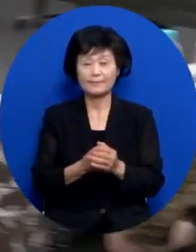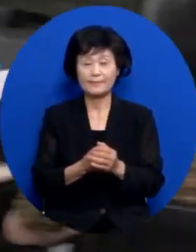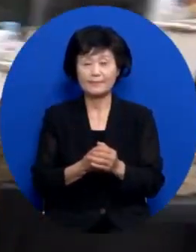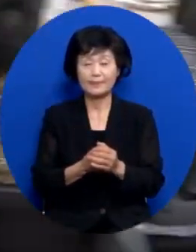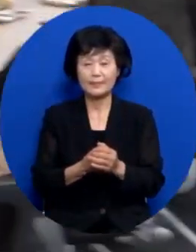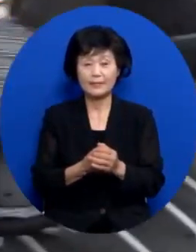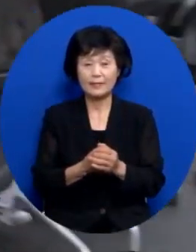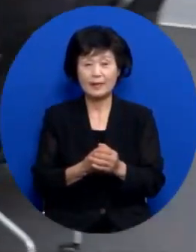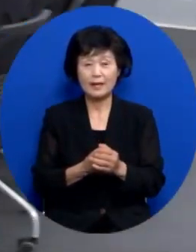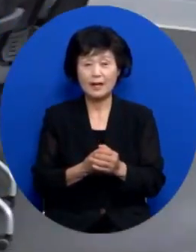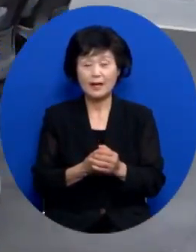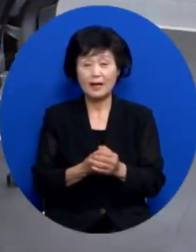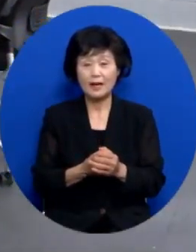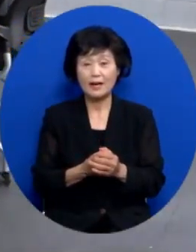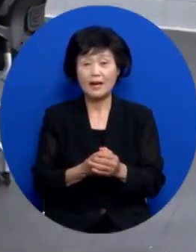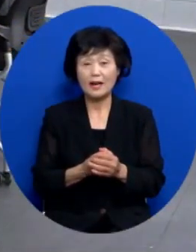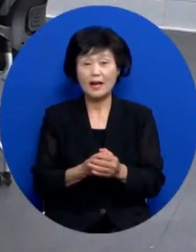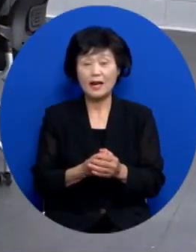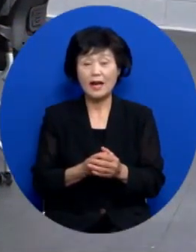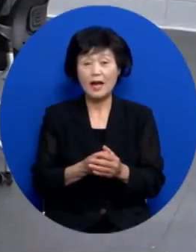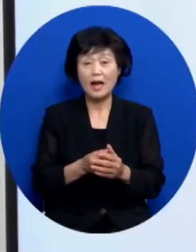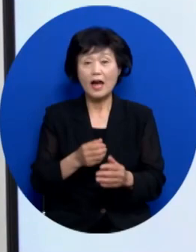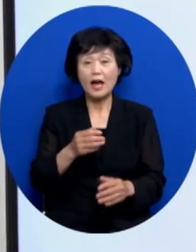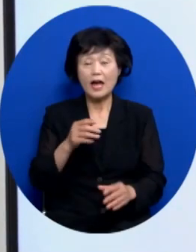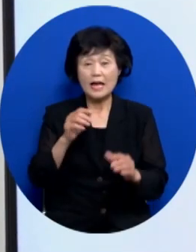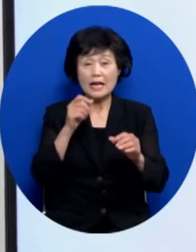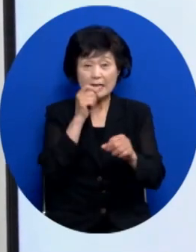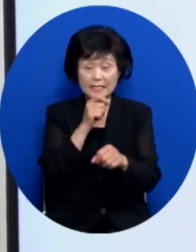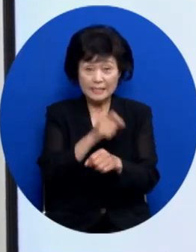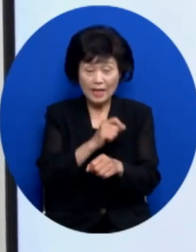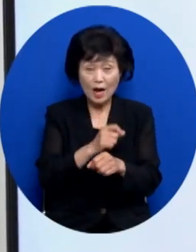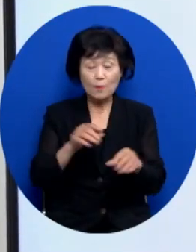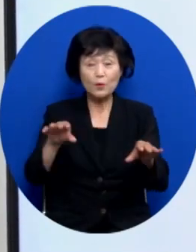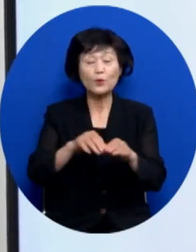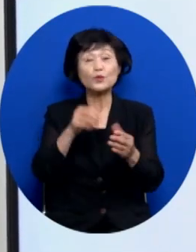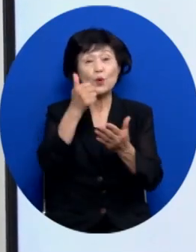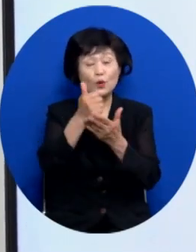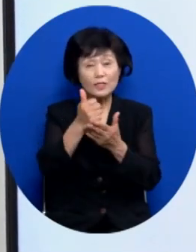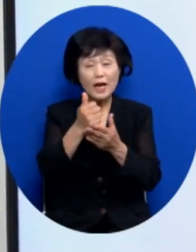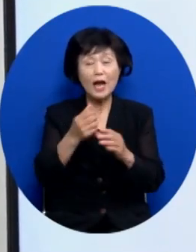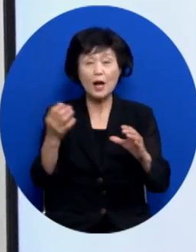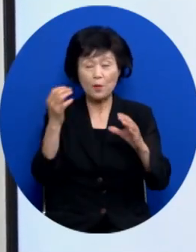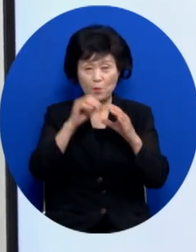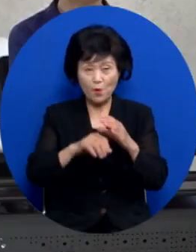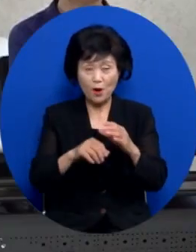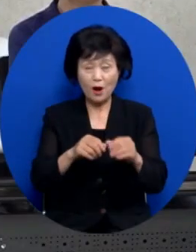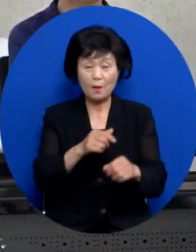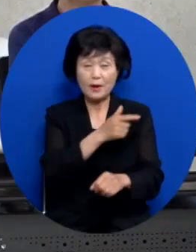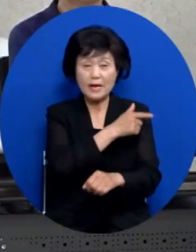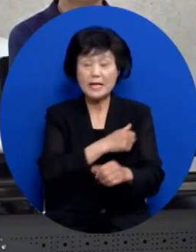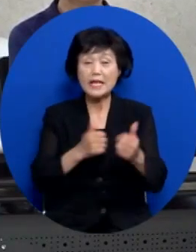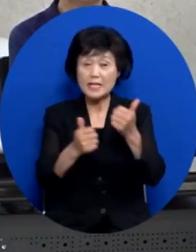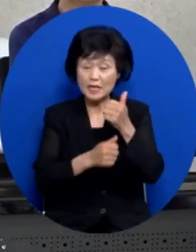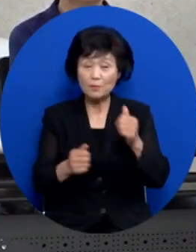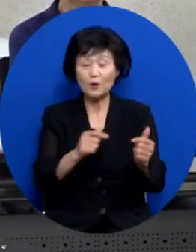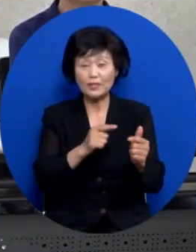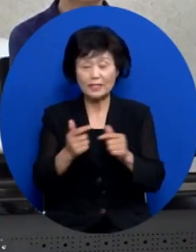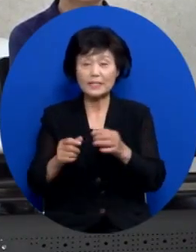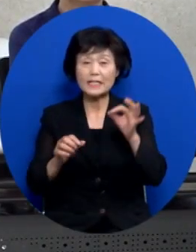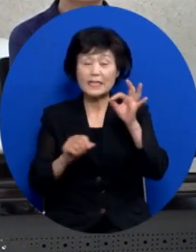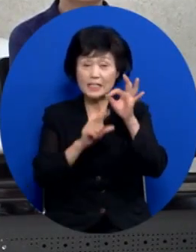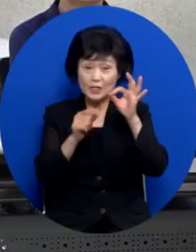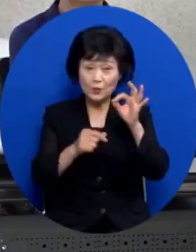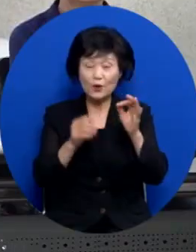아시아 복음주의 연맹 반방 부디현토 사무총장을 비롯한 임원들은 kwma를 방문해 10월에 열릴